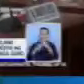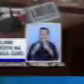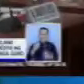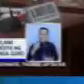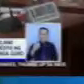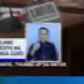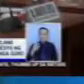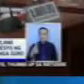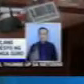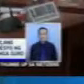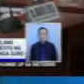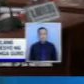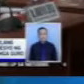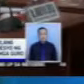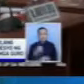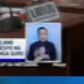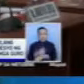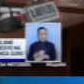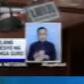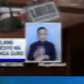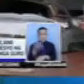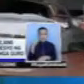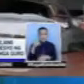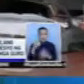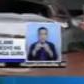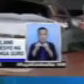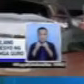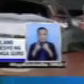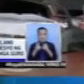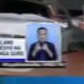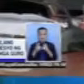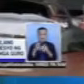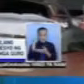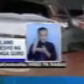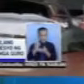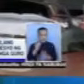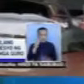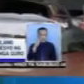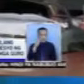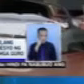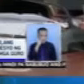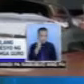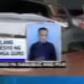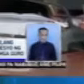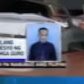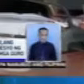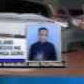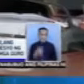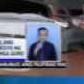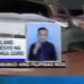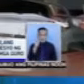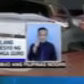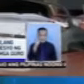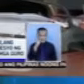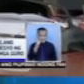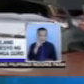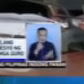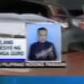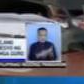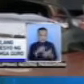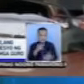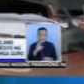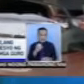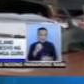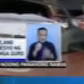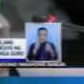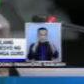pagdinig din si former DepEd Secretary Leonor Briones. Sabi niya, bagamat siya ang pumirma sa Memorandum of Agreement ng DepEd